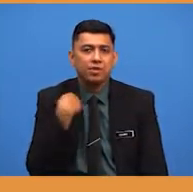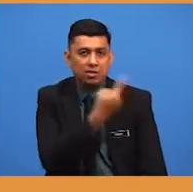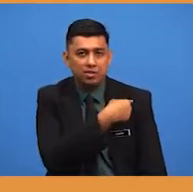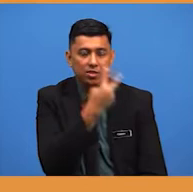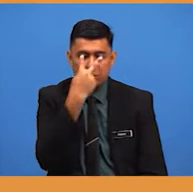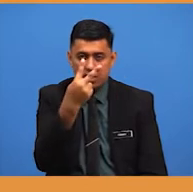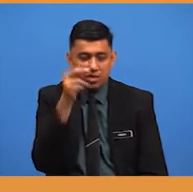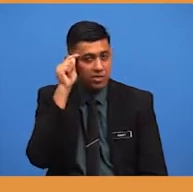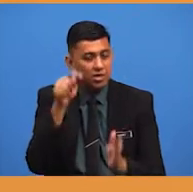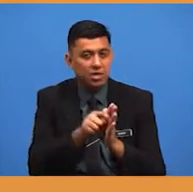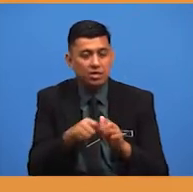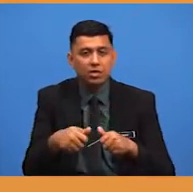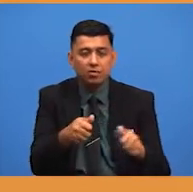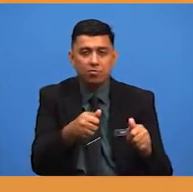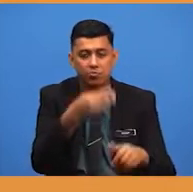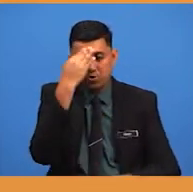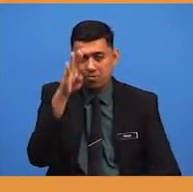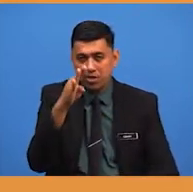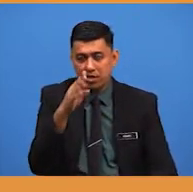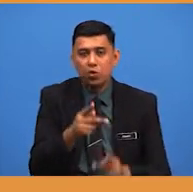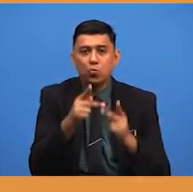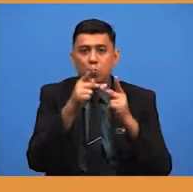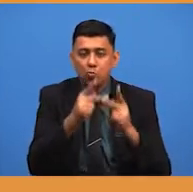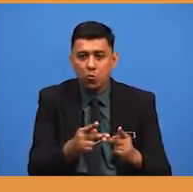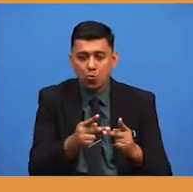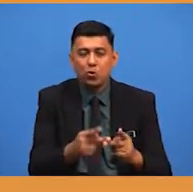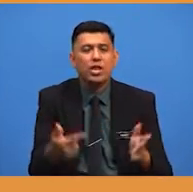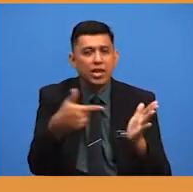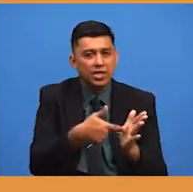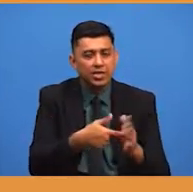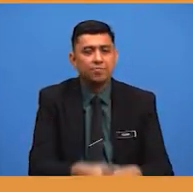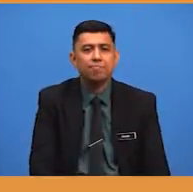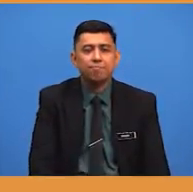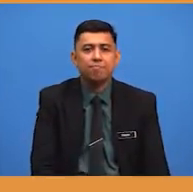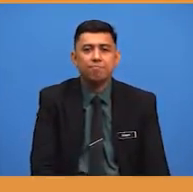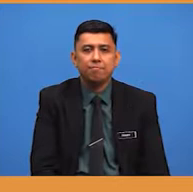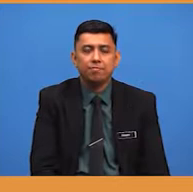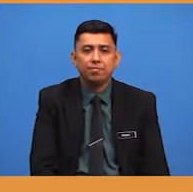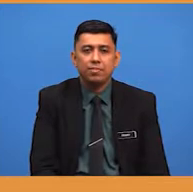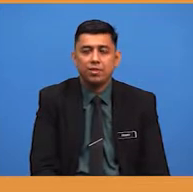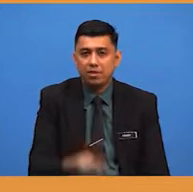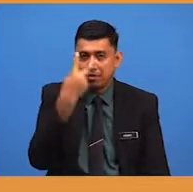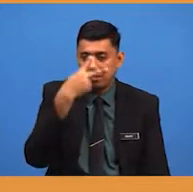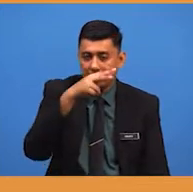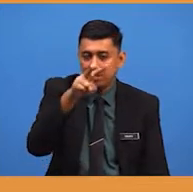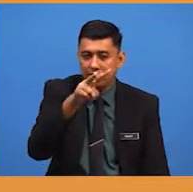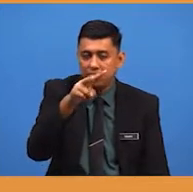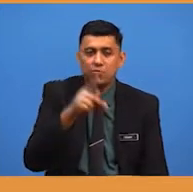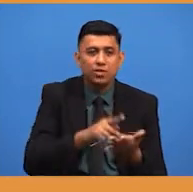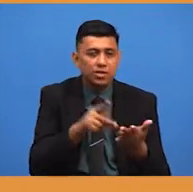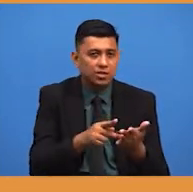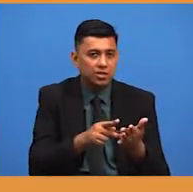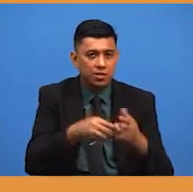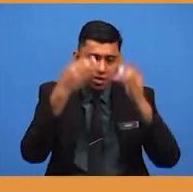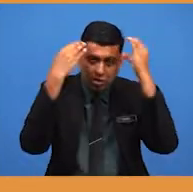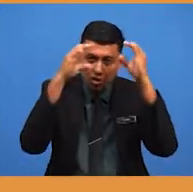Kita lihat pada carta alir bagi mengukuhkan lagi pemahaman murid-murid. Perhatikan sekiranya